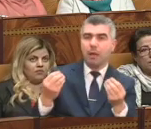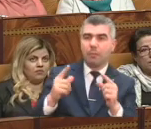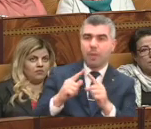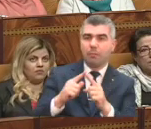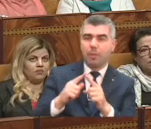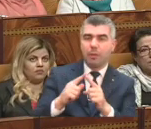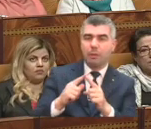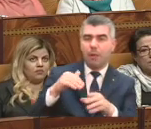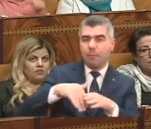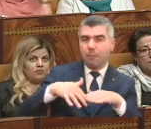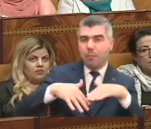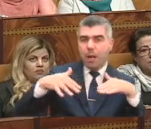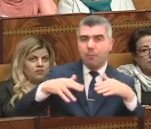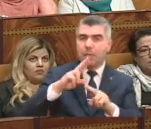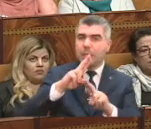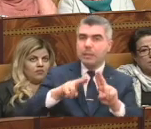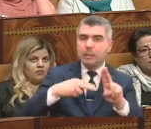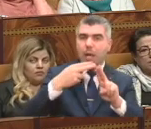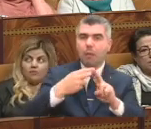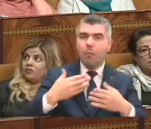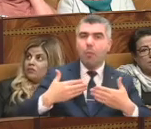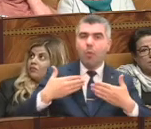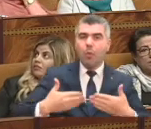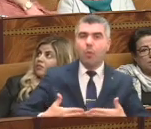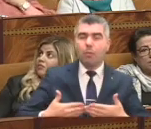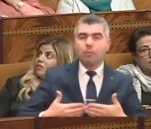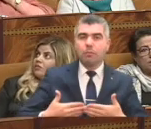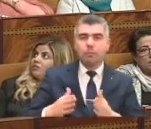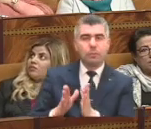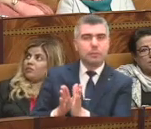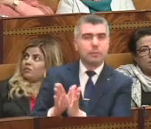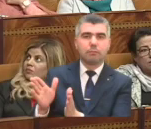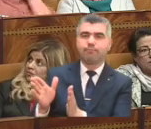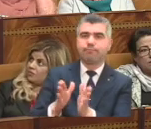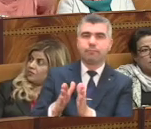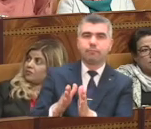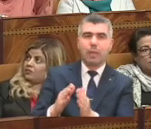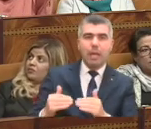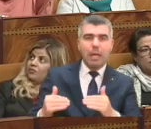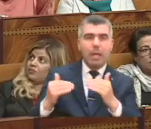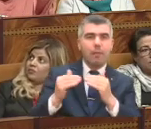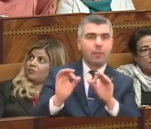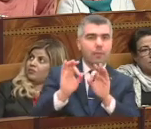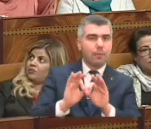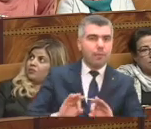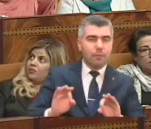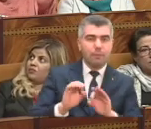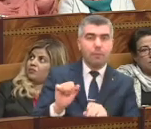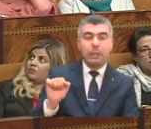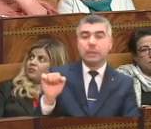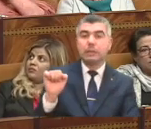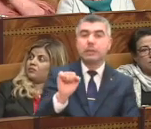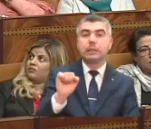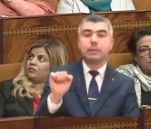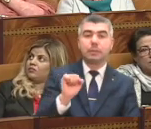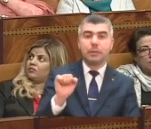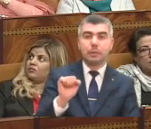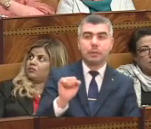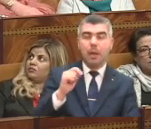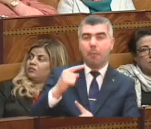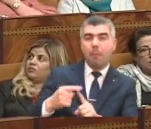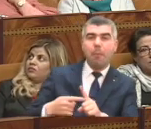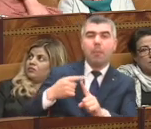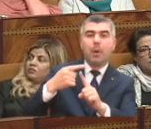المؤسسة، والجواب ديالكم اليوم في واد والواقع المعاش فواد اخر. غير نهار السبت لاحظنا بان كان واحد الارتفاع